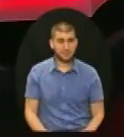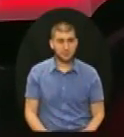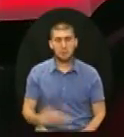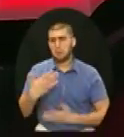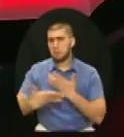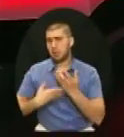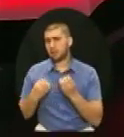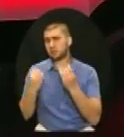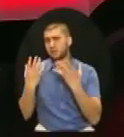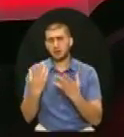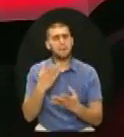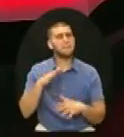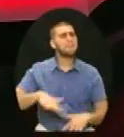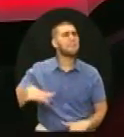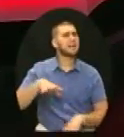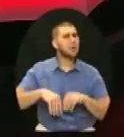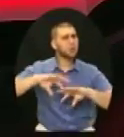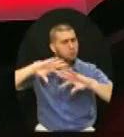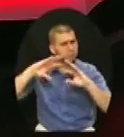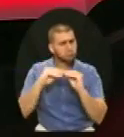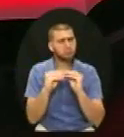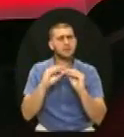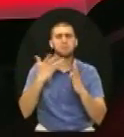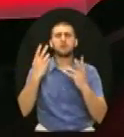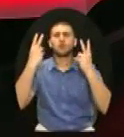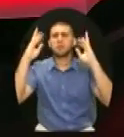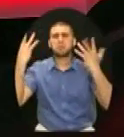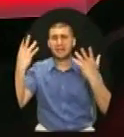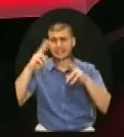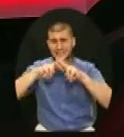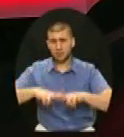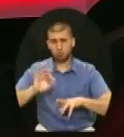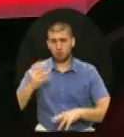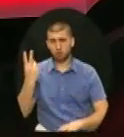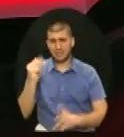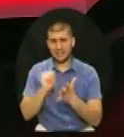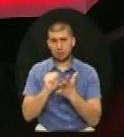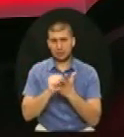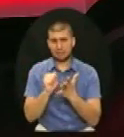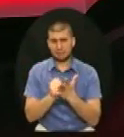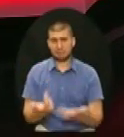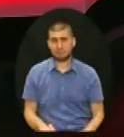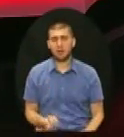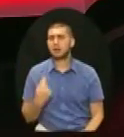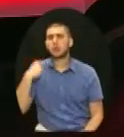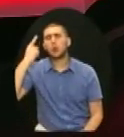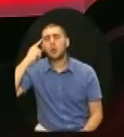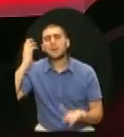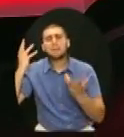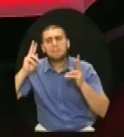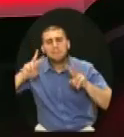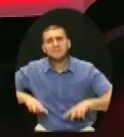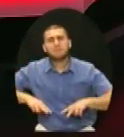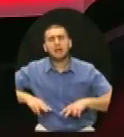מהלך לגמרי טבעי. מערכת בחירות שלמה ומה שעומד על הפרק זה הישרדותם של שני עיתונים. אנחנו לא יודעים על זה באופן